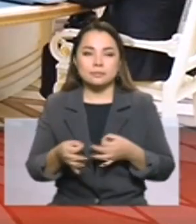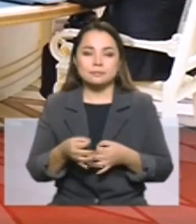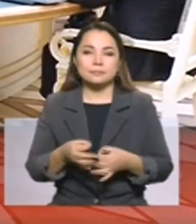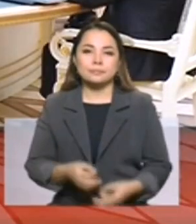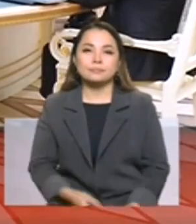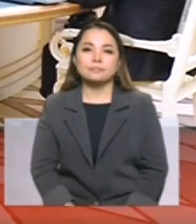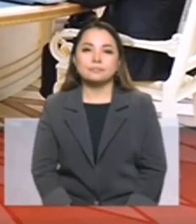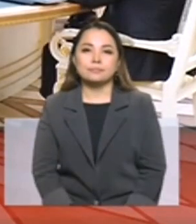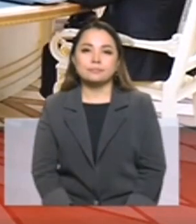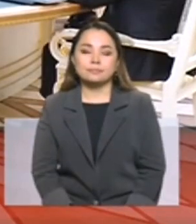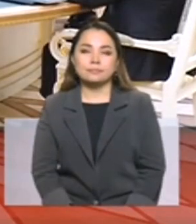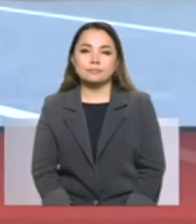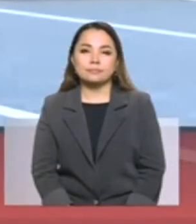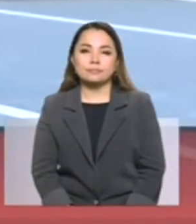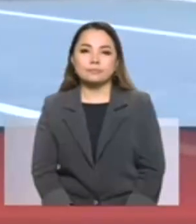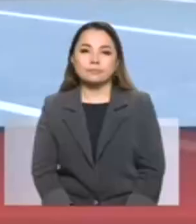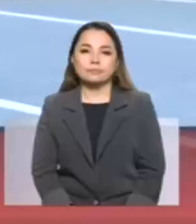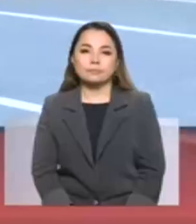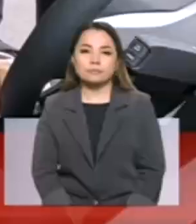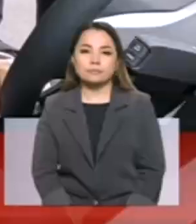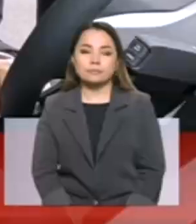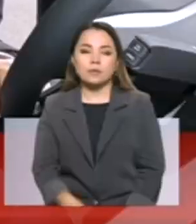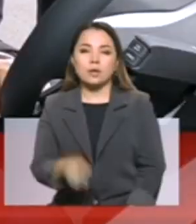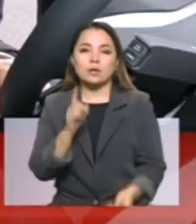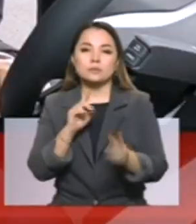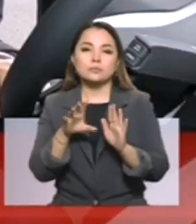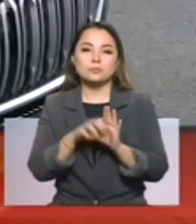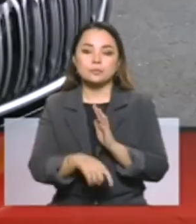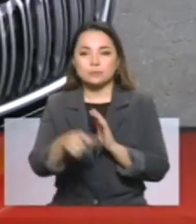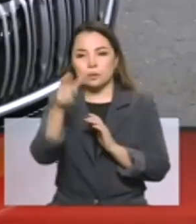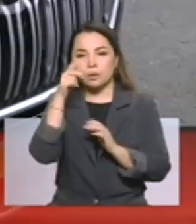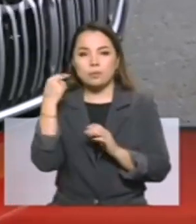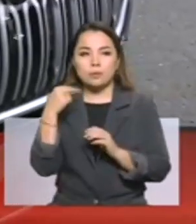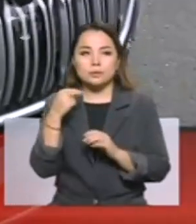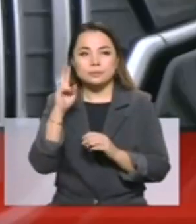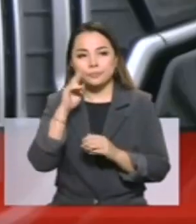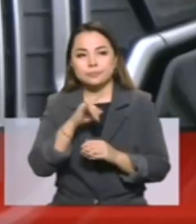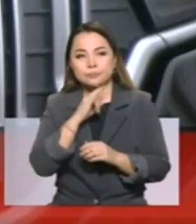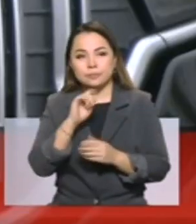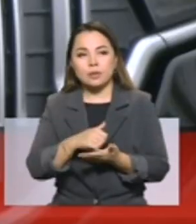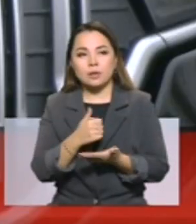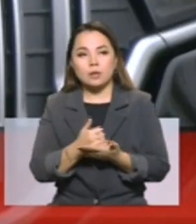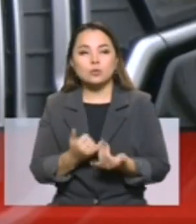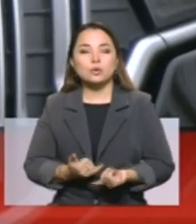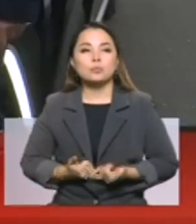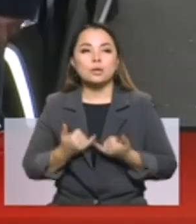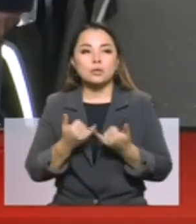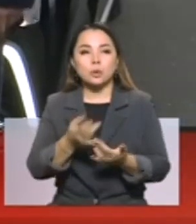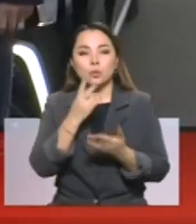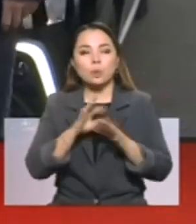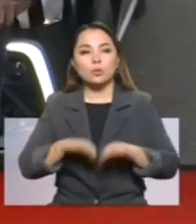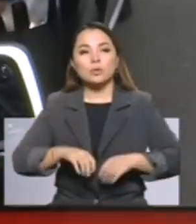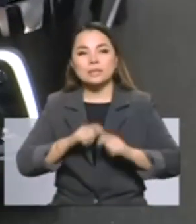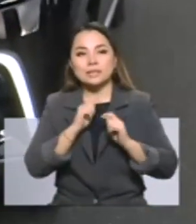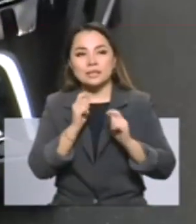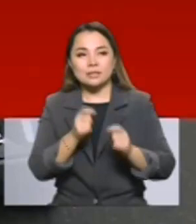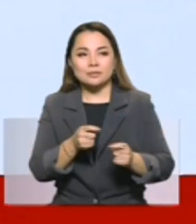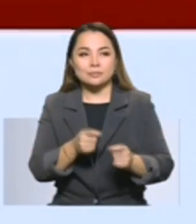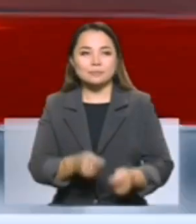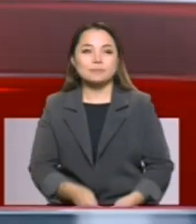мәселеге басымдық береміз. Саммит соңында Түрк президенті қазақ басшысына құрмет көрсетіп, көлік сыйлады.